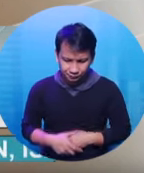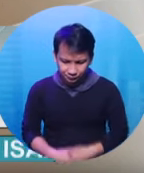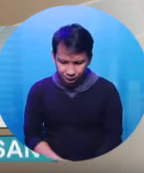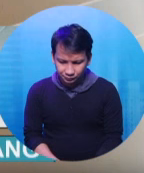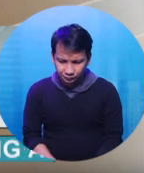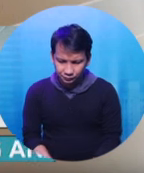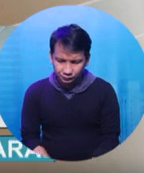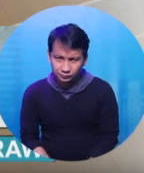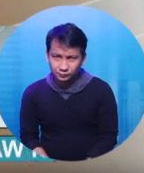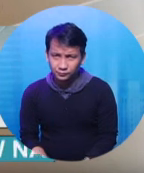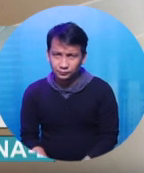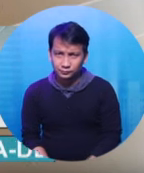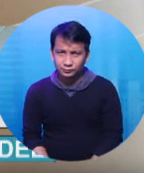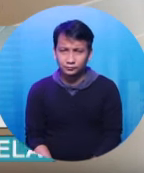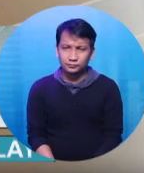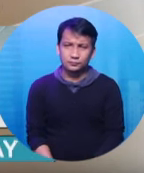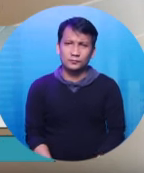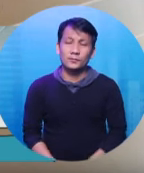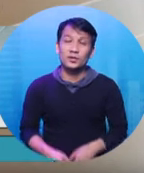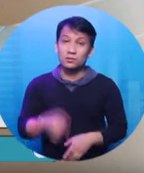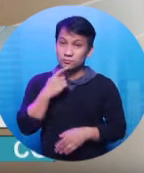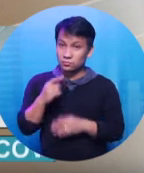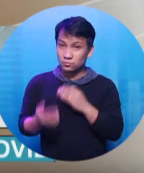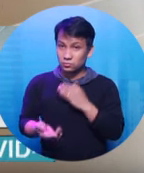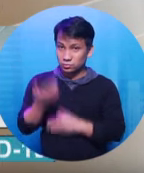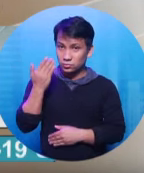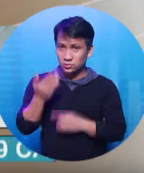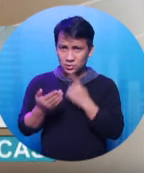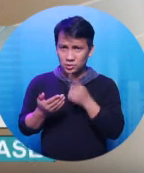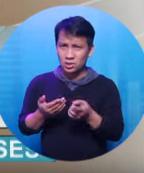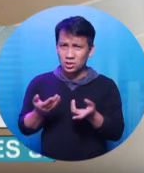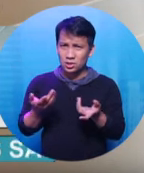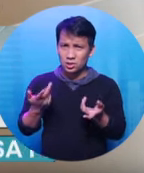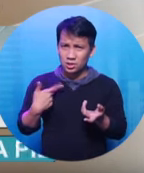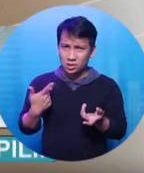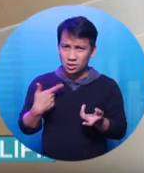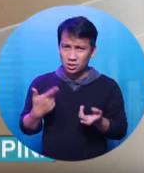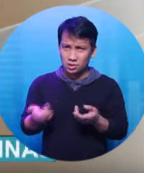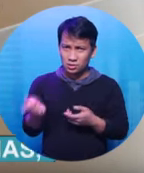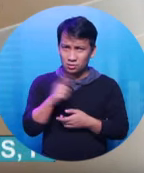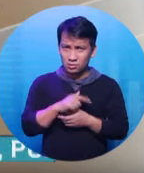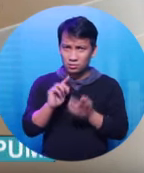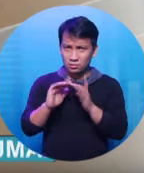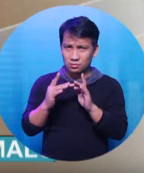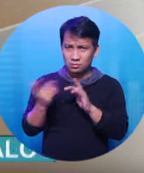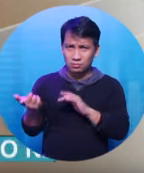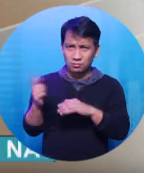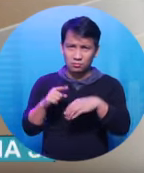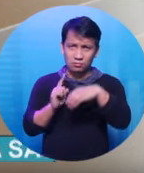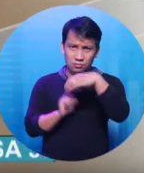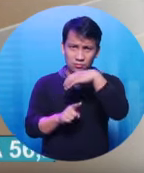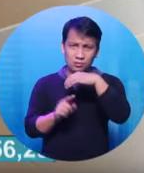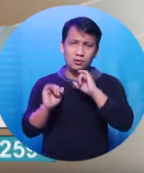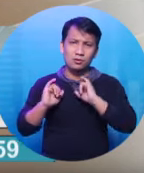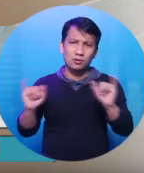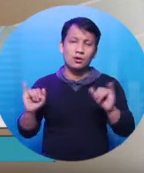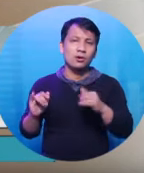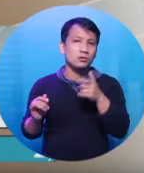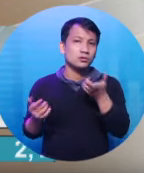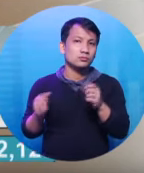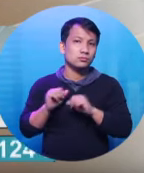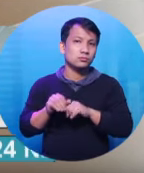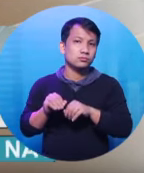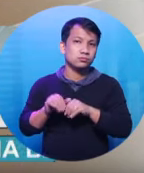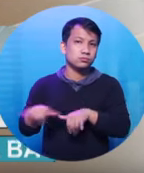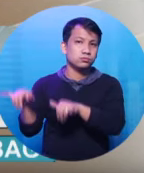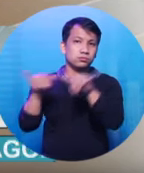So, sir, ganito po, ito was morning, and then since nga, di ba may nangyari sa isang network sa ABS-CBN. Opo. Now, everybody